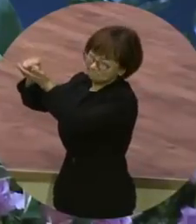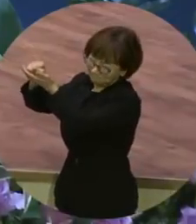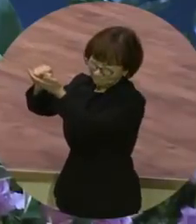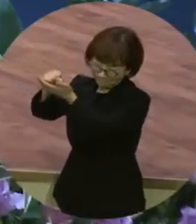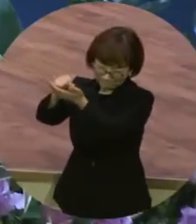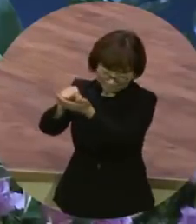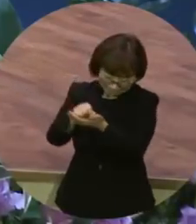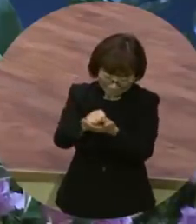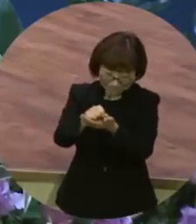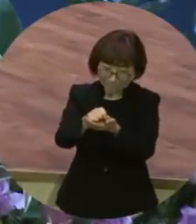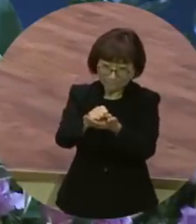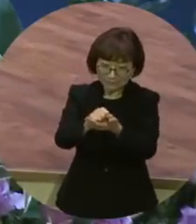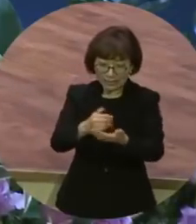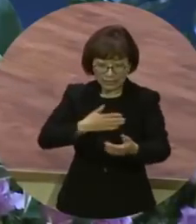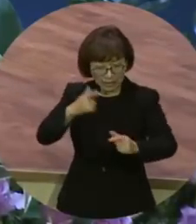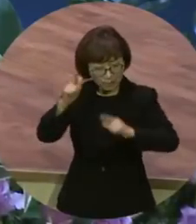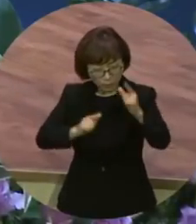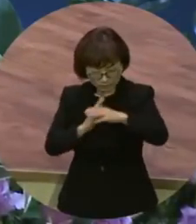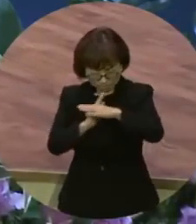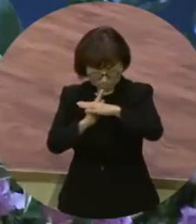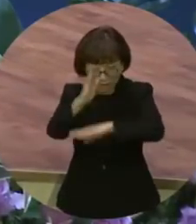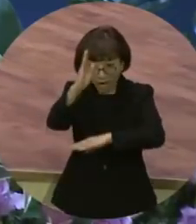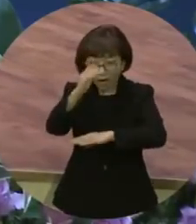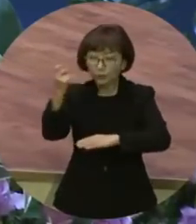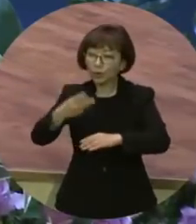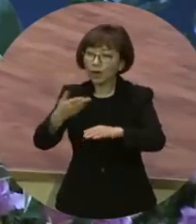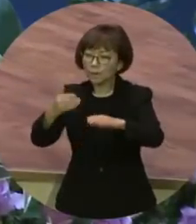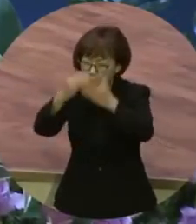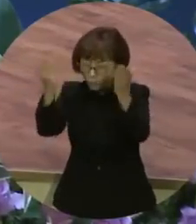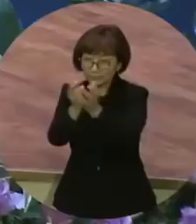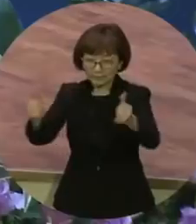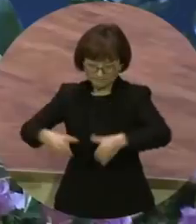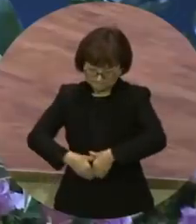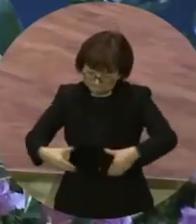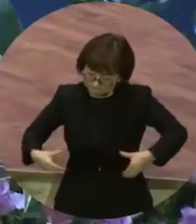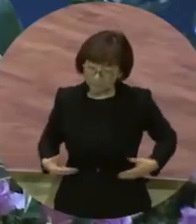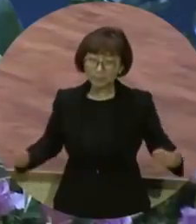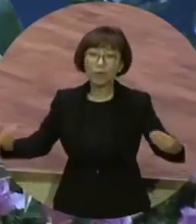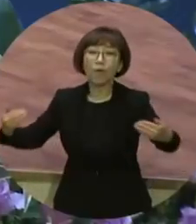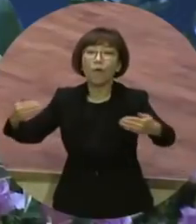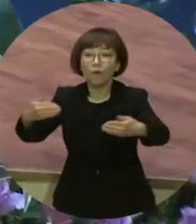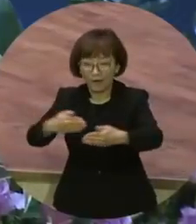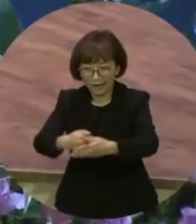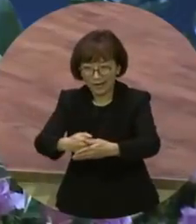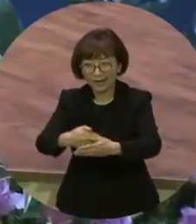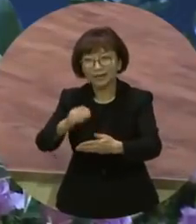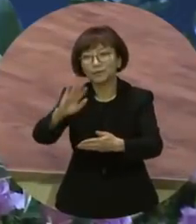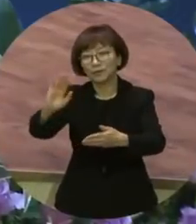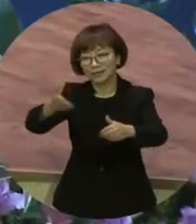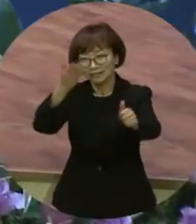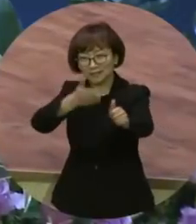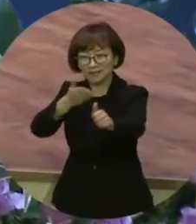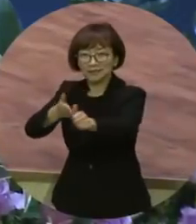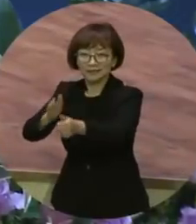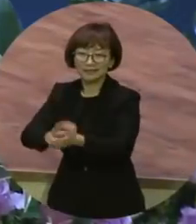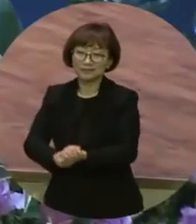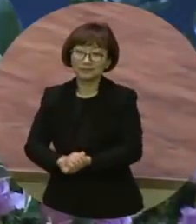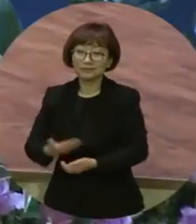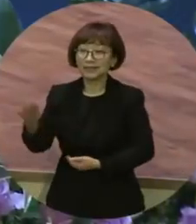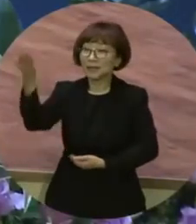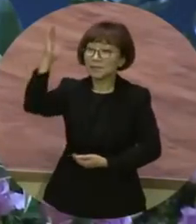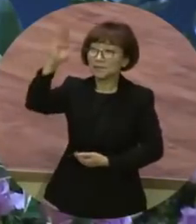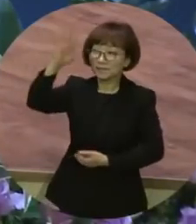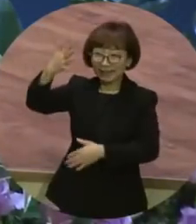모든 사람을 수용하고 살리는 응답의 주역 되시기를 예수님 이름으로 축원합니다. 결론으로 말씀드립니다. 몇 개월 전에